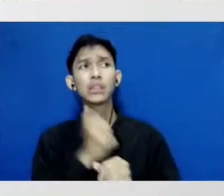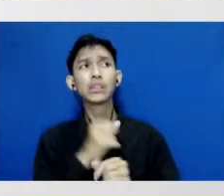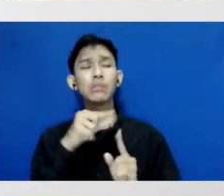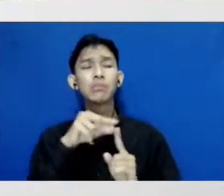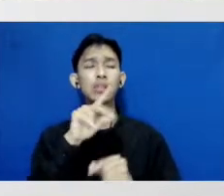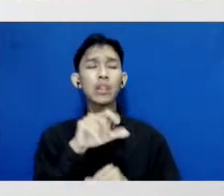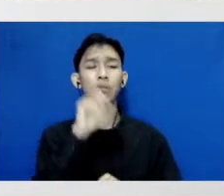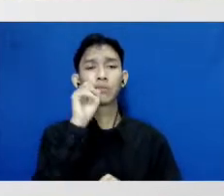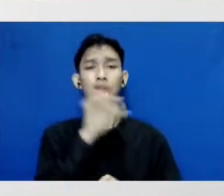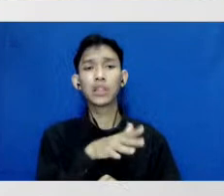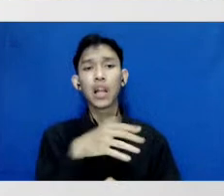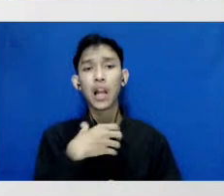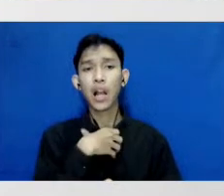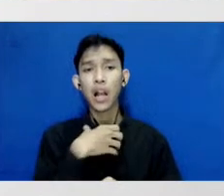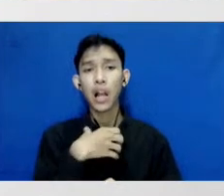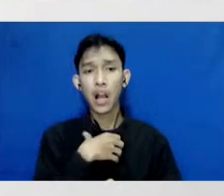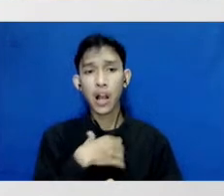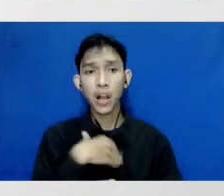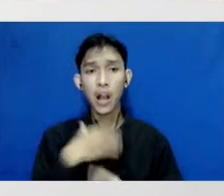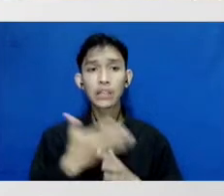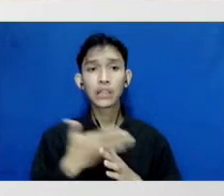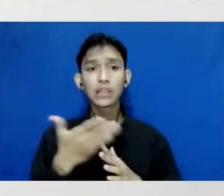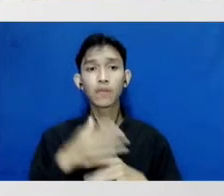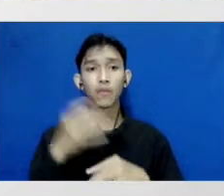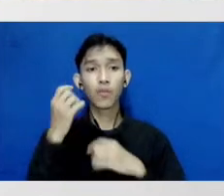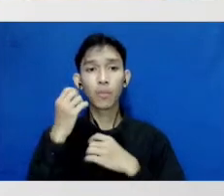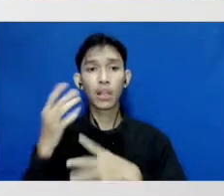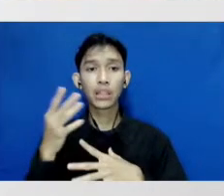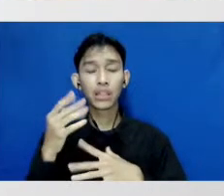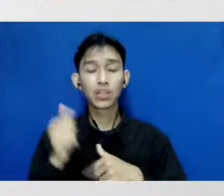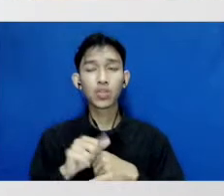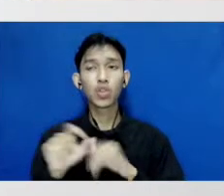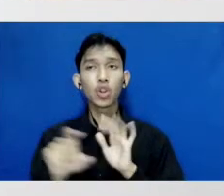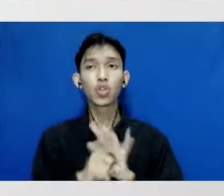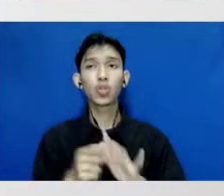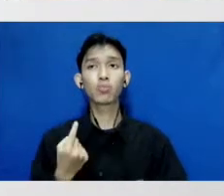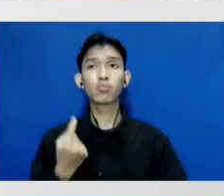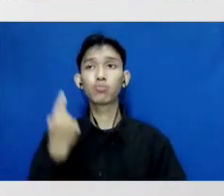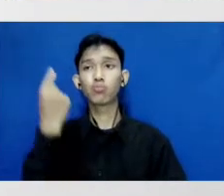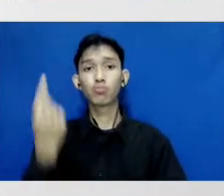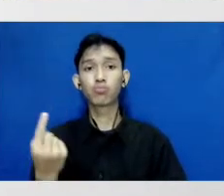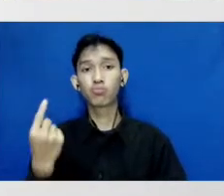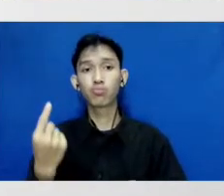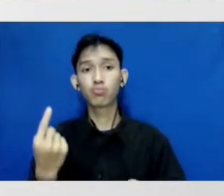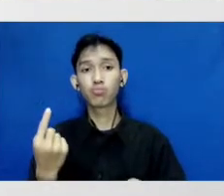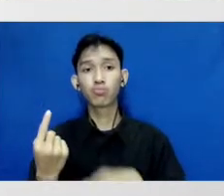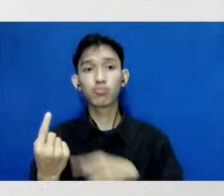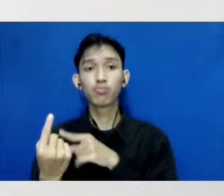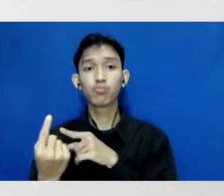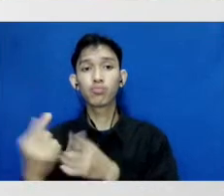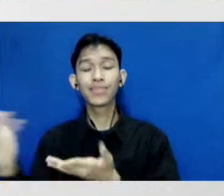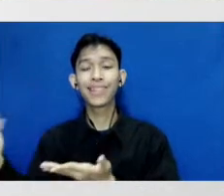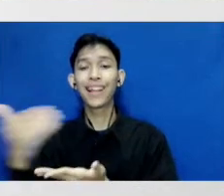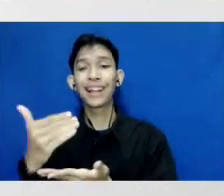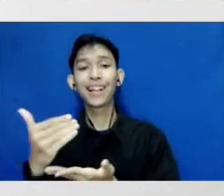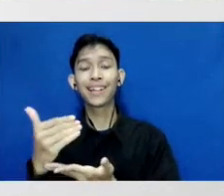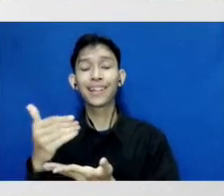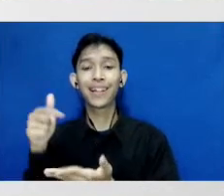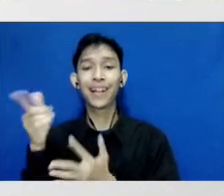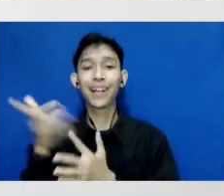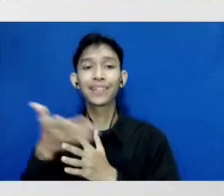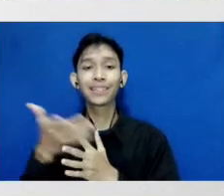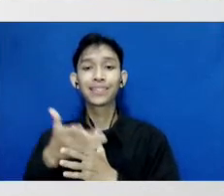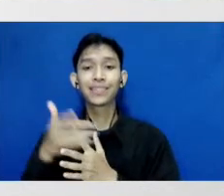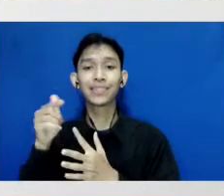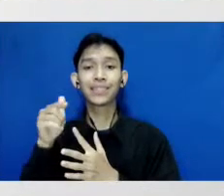hak akses informasi, ketika subjek data melayangkan hak mereka untuk mengakses informasi data pribadi